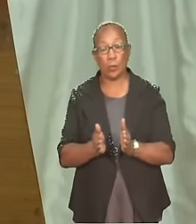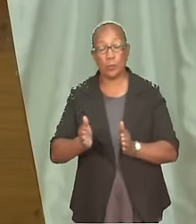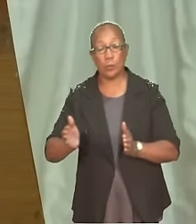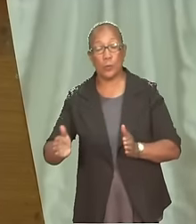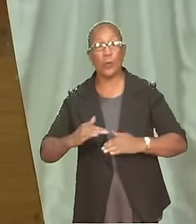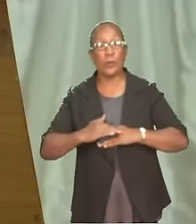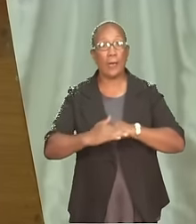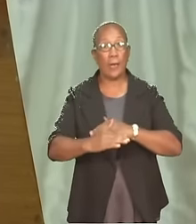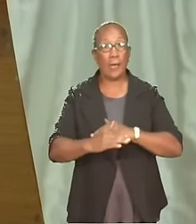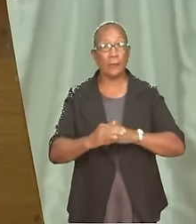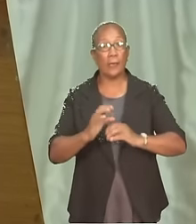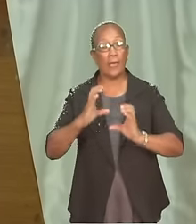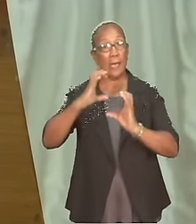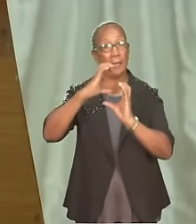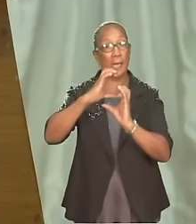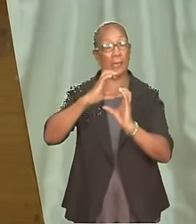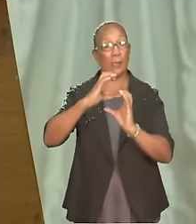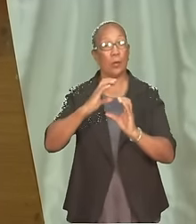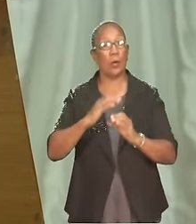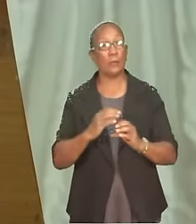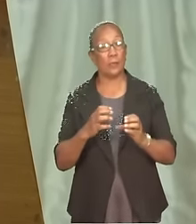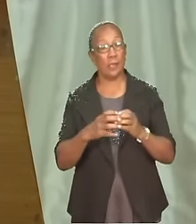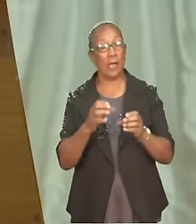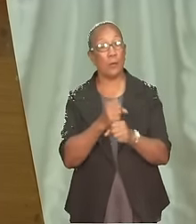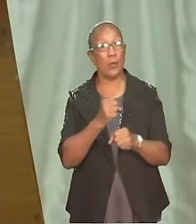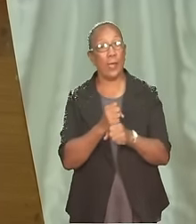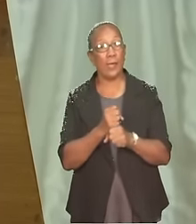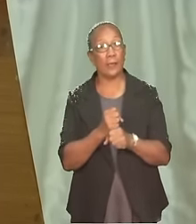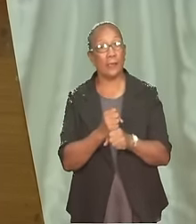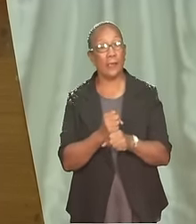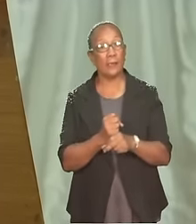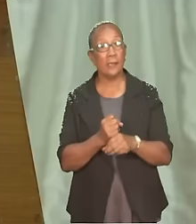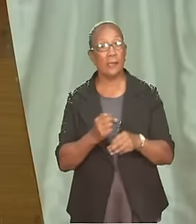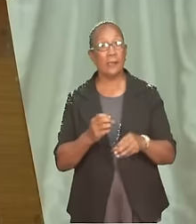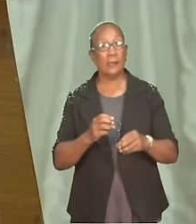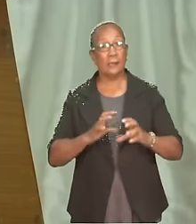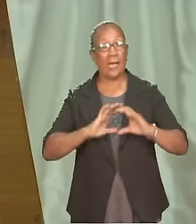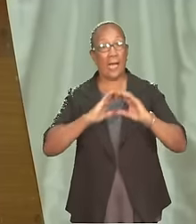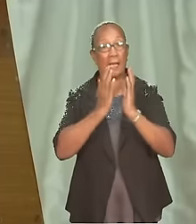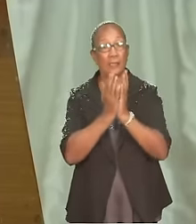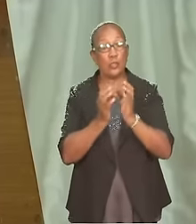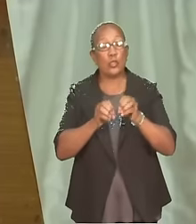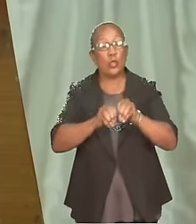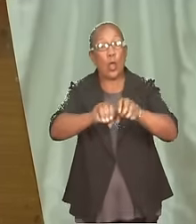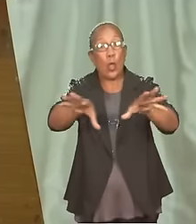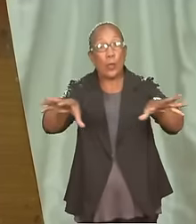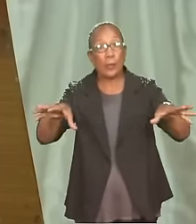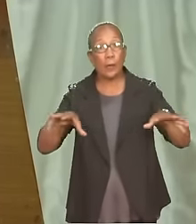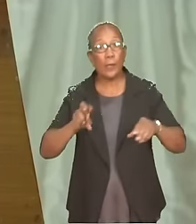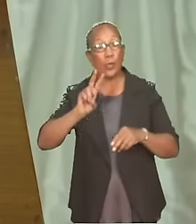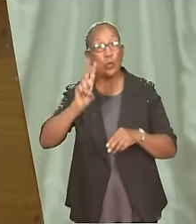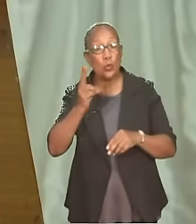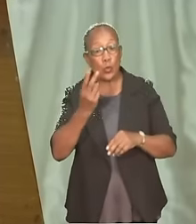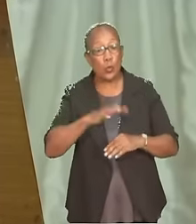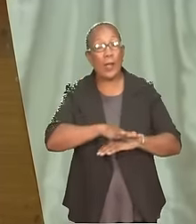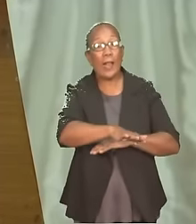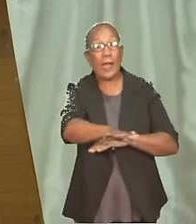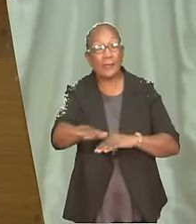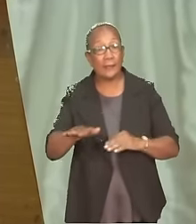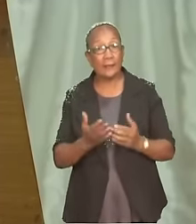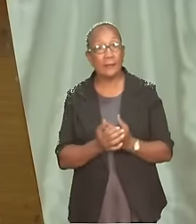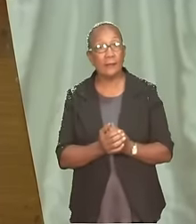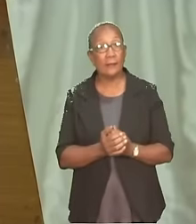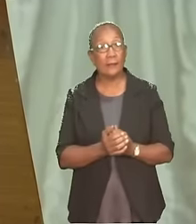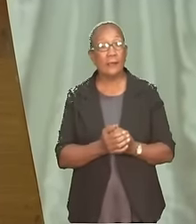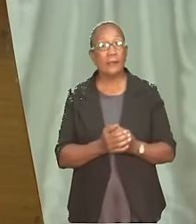in CARICOM-verband. De diplomatieke samenwerking zijn uitgebreid. We hebben nieuwe landen